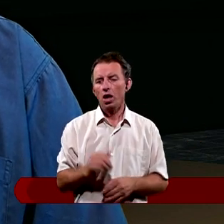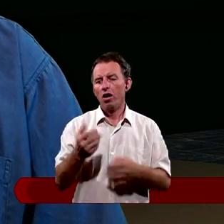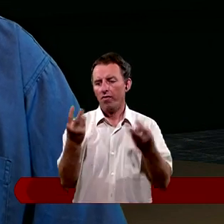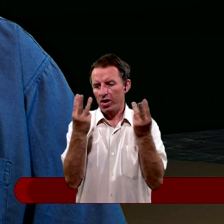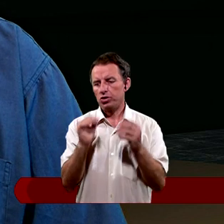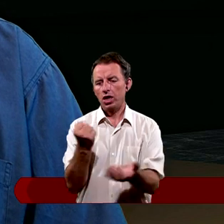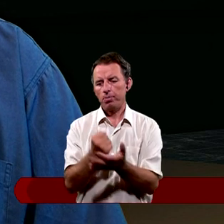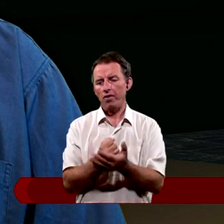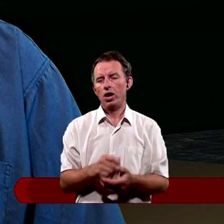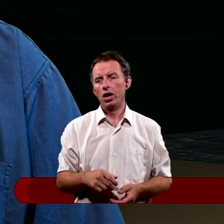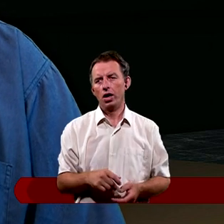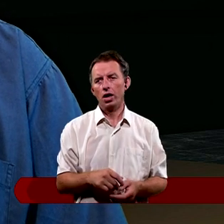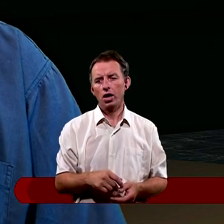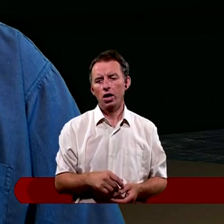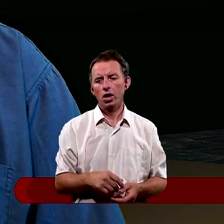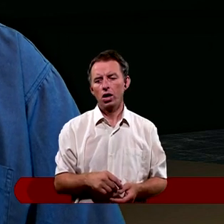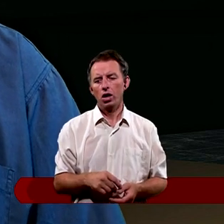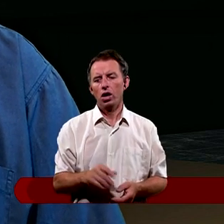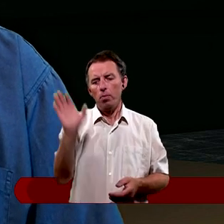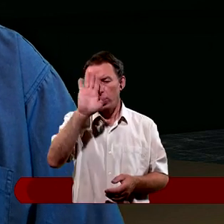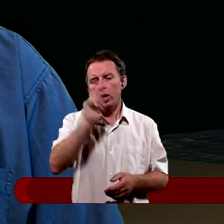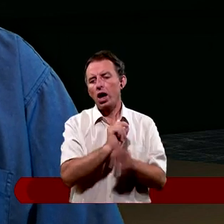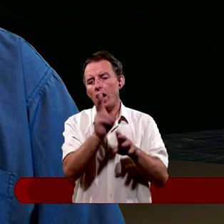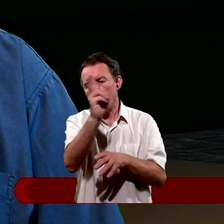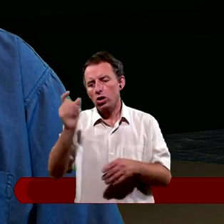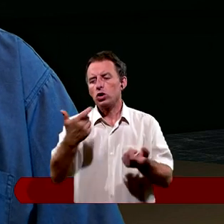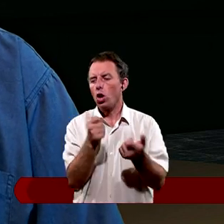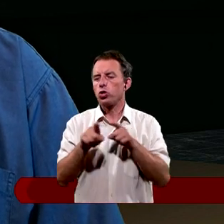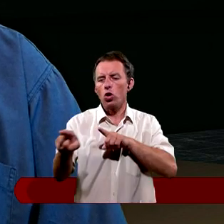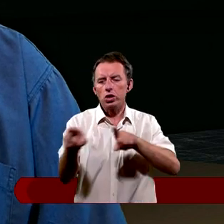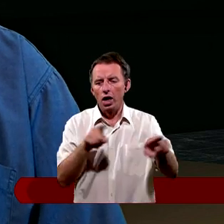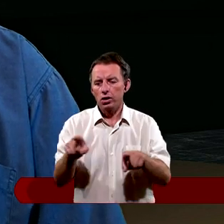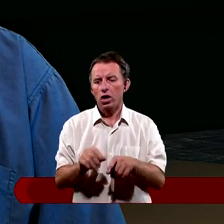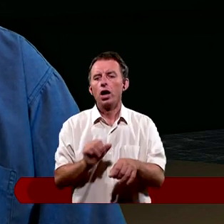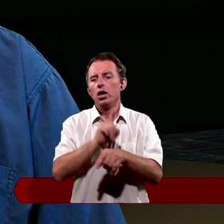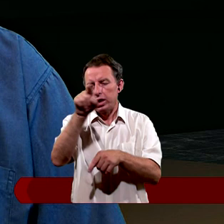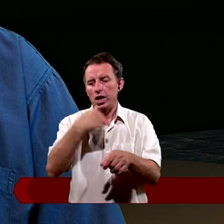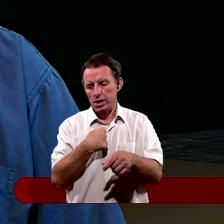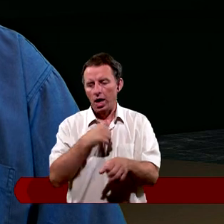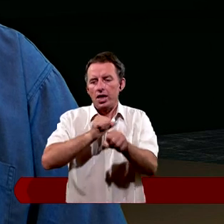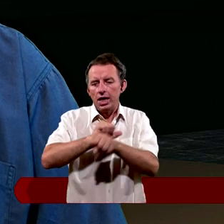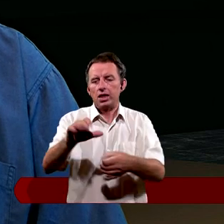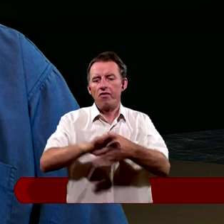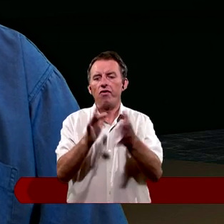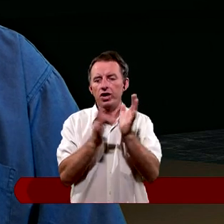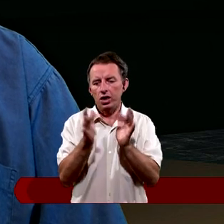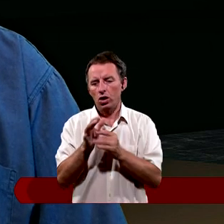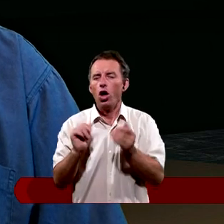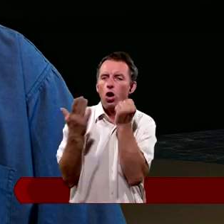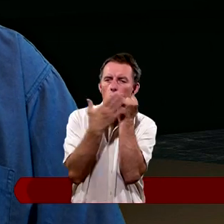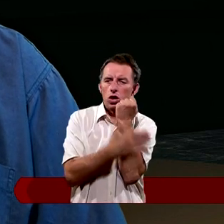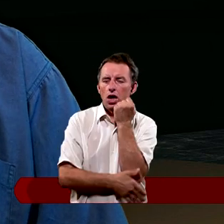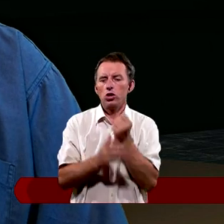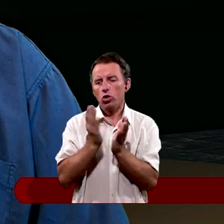ważna sprawa chyba i bardzo ważne zagadnienie dla każdego człowieka. Co to znaczy, jestem w Chrystusie? Ja ostatnio